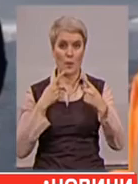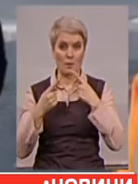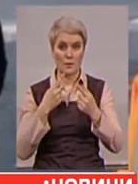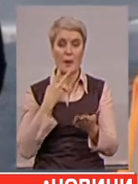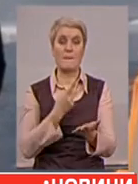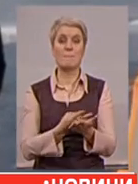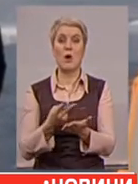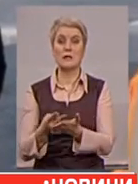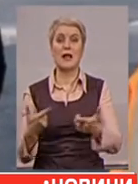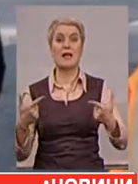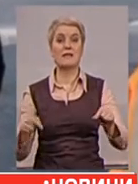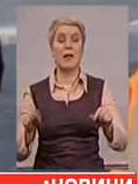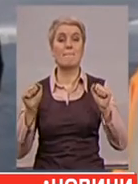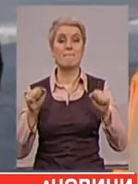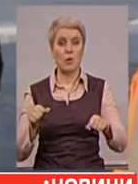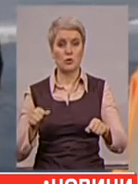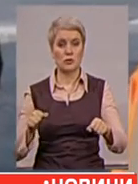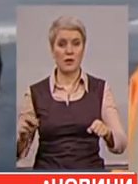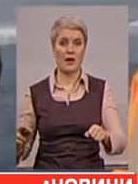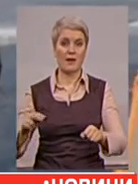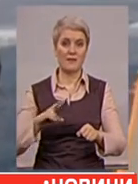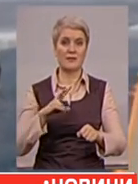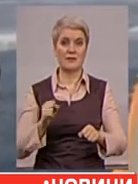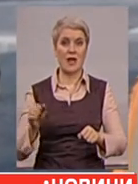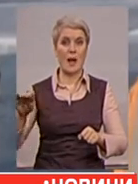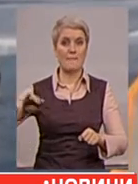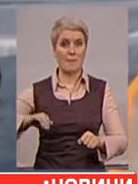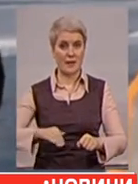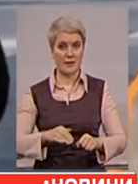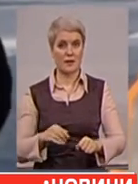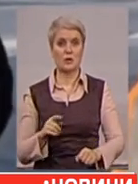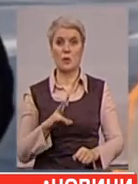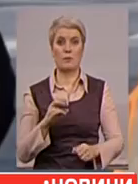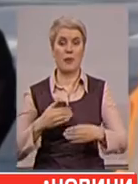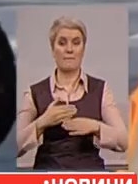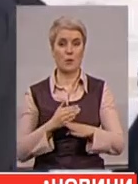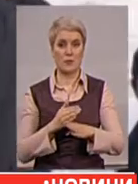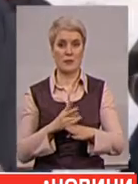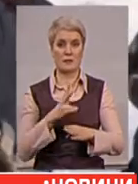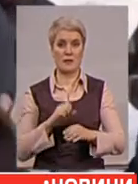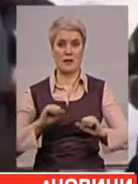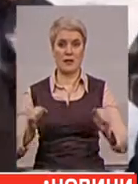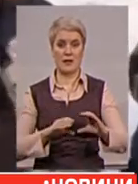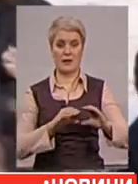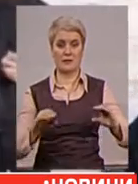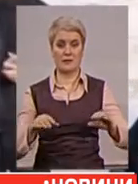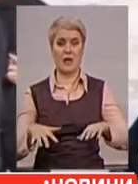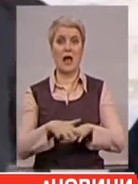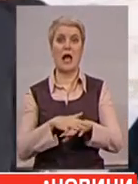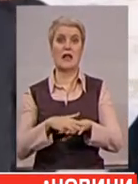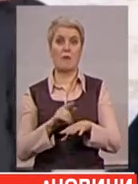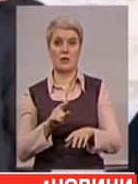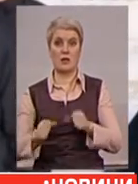їм можна вийти на берег, щоб не проламатися на кризі. Толпа почала двигатися к